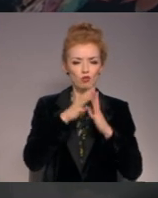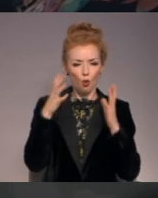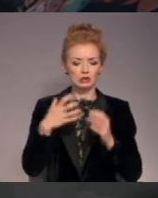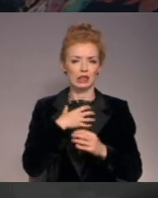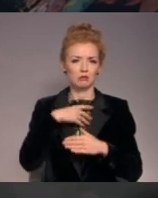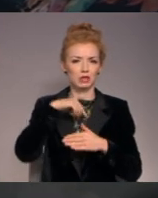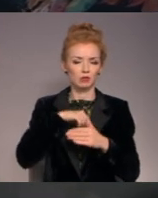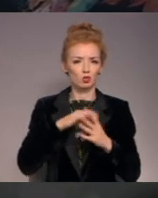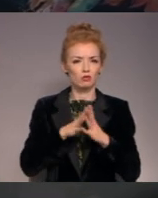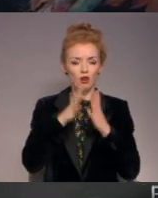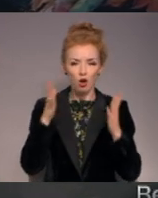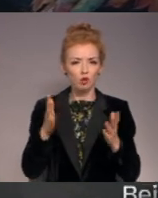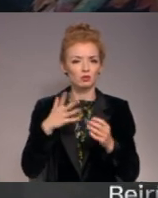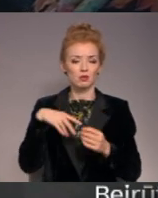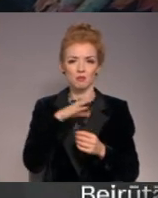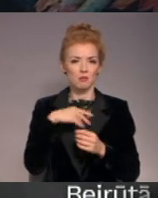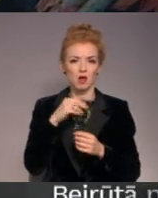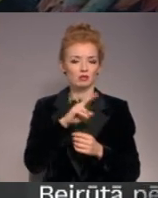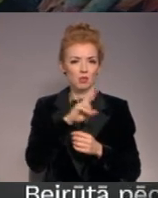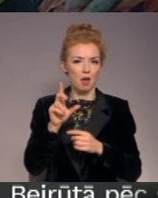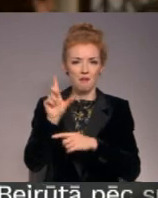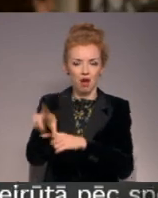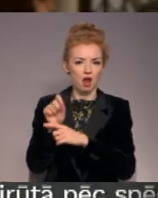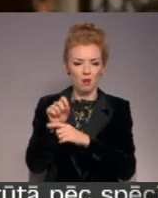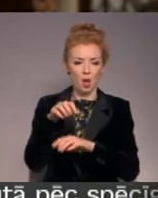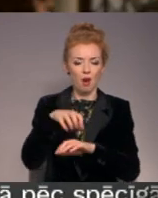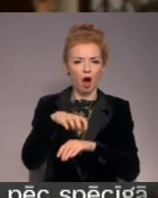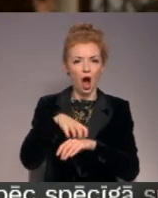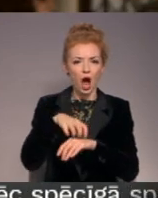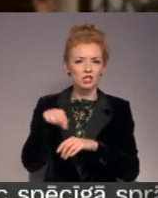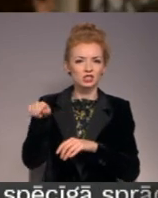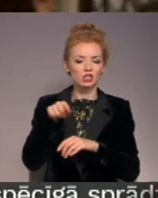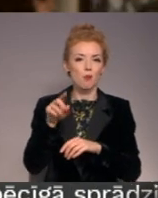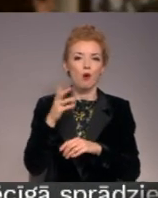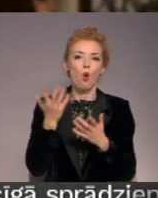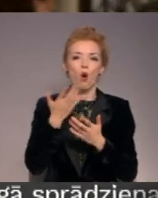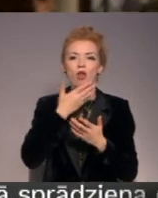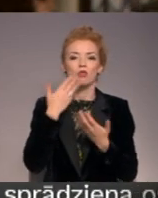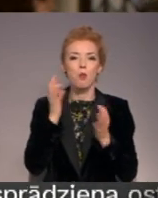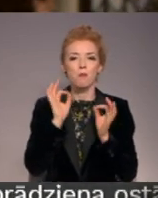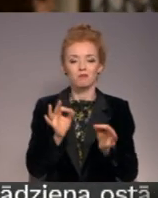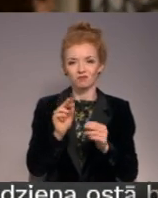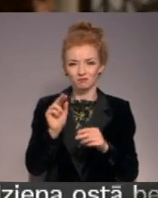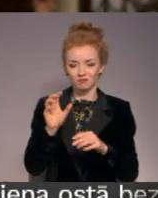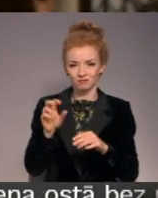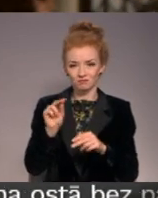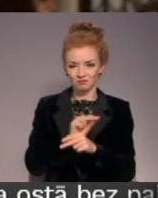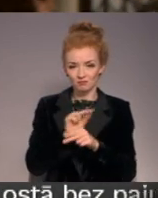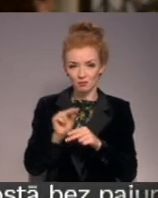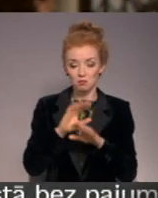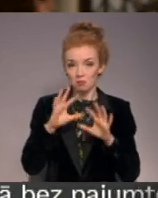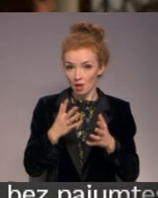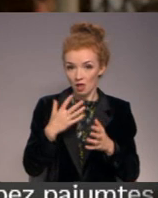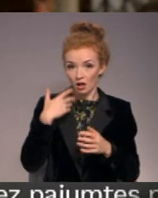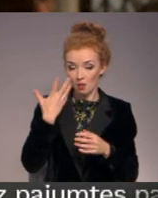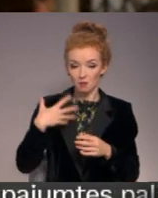un mēs nekādā ziņā nedomājam pārmest ārstiem, ka kaut kas tur netika izdarīts medicīniski, bet tad, kad mēs